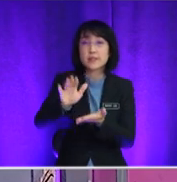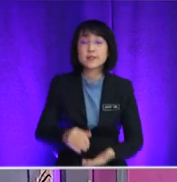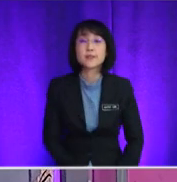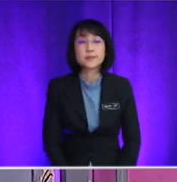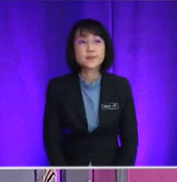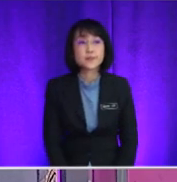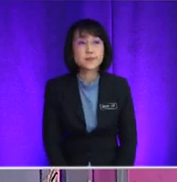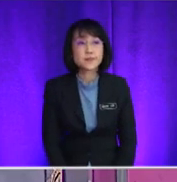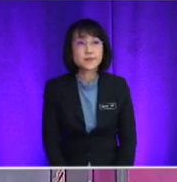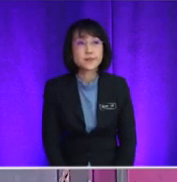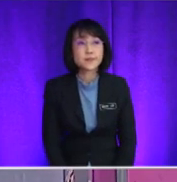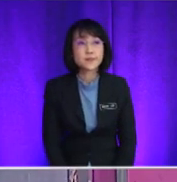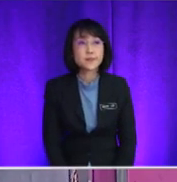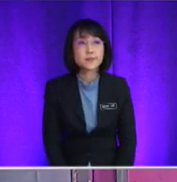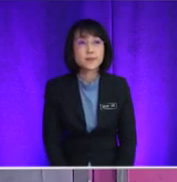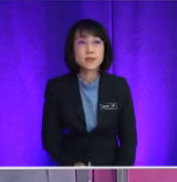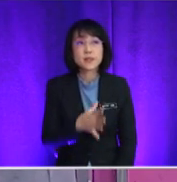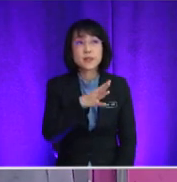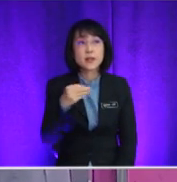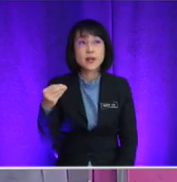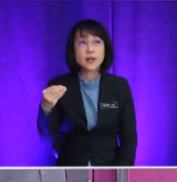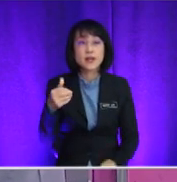kemudian dan juga